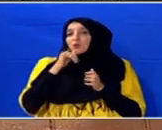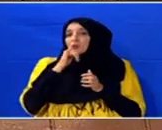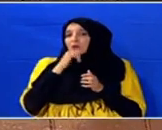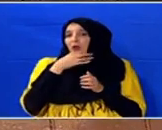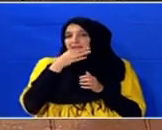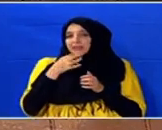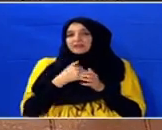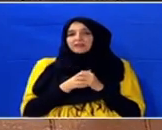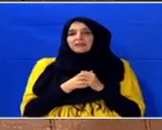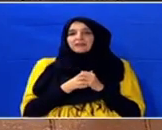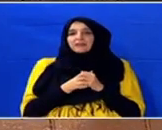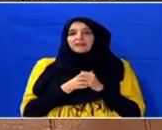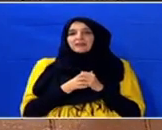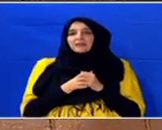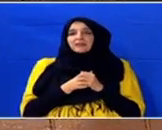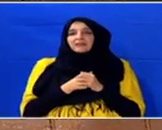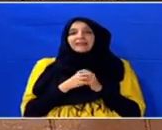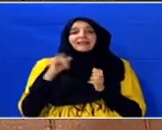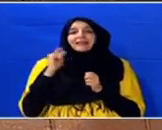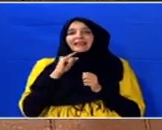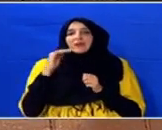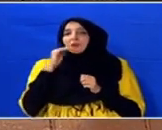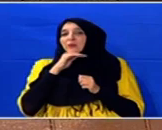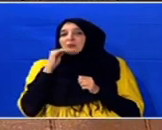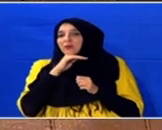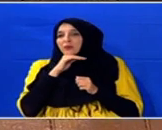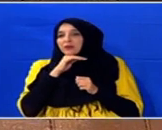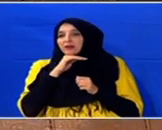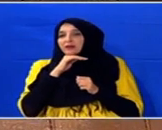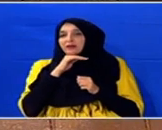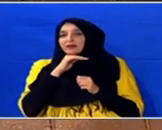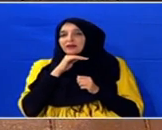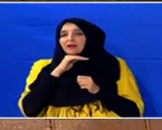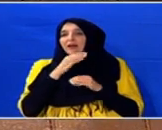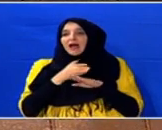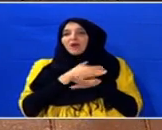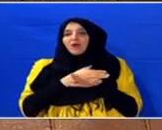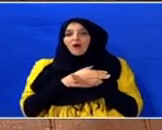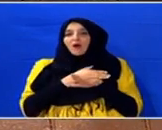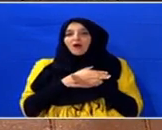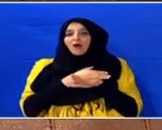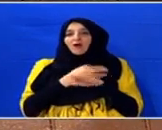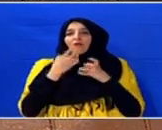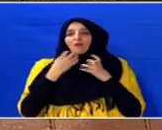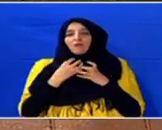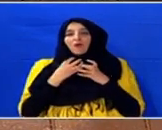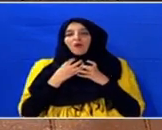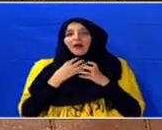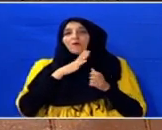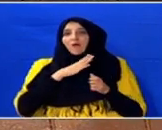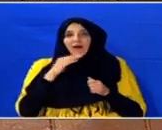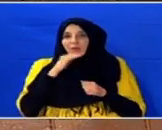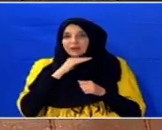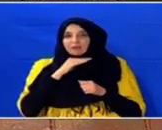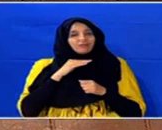سبق، من استعجل الامر قبل اوانه عوقب بحرمانه